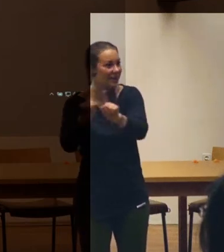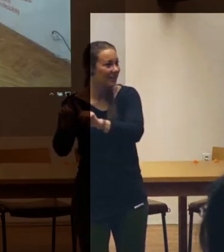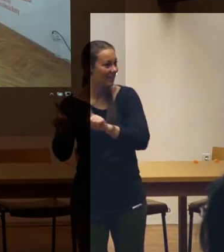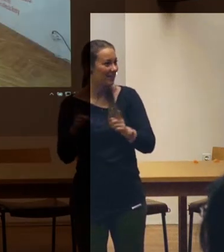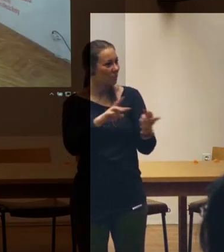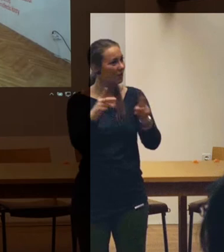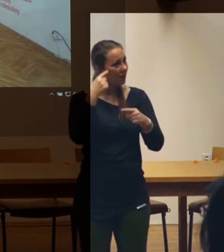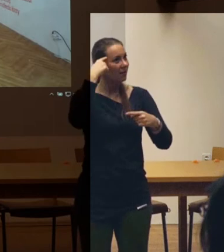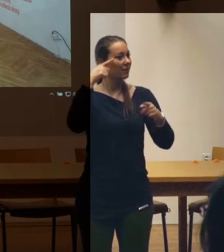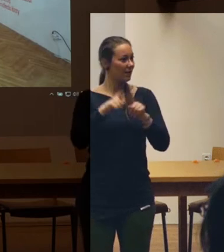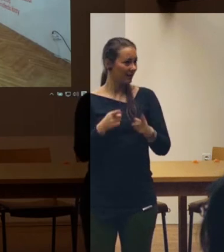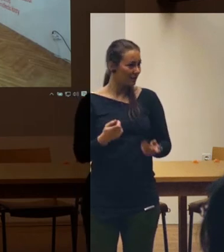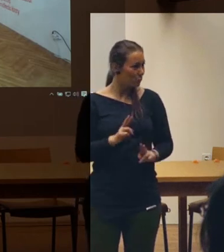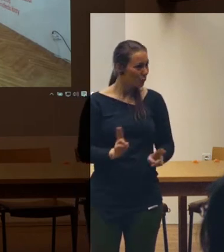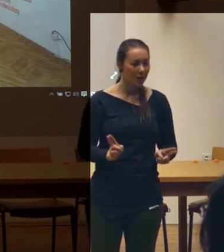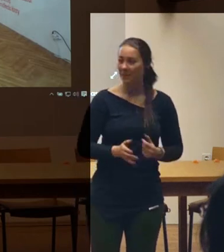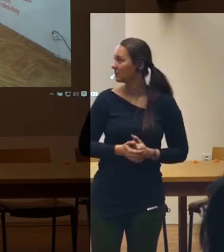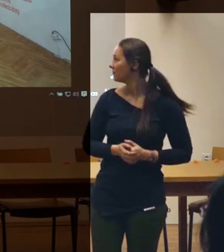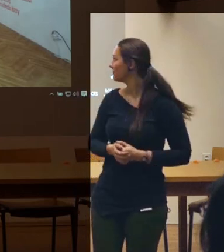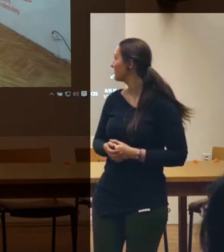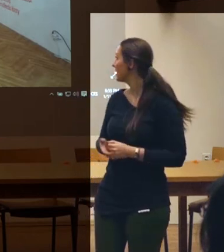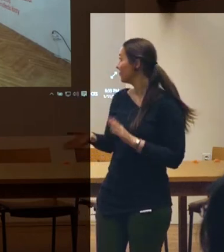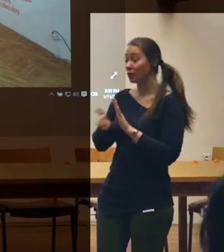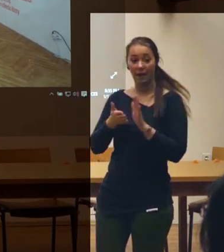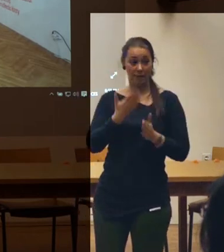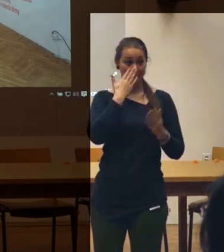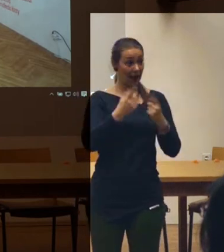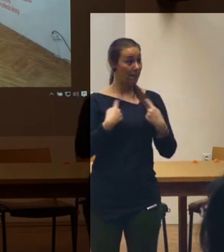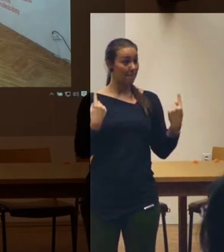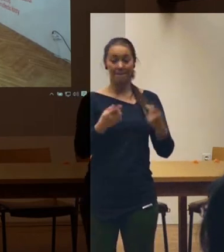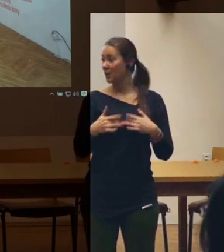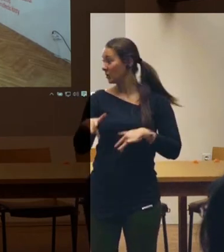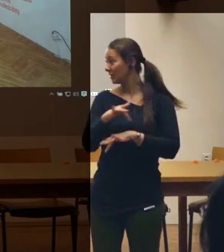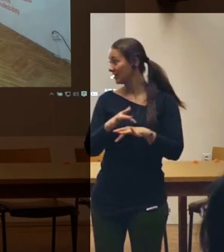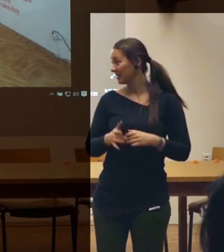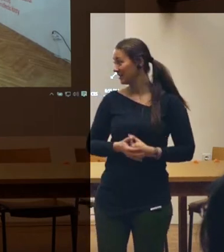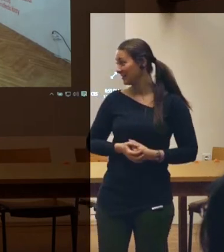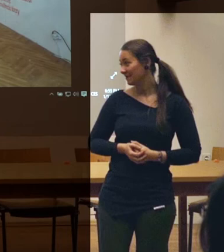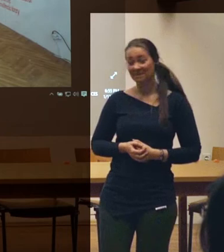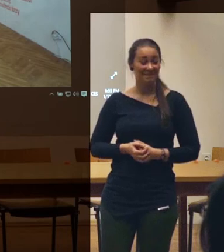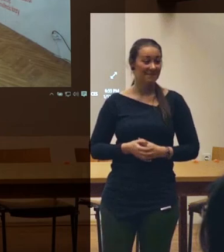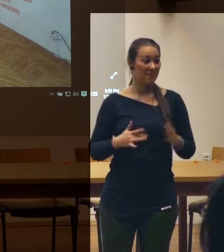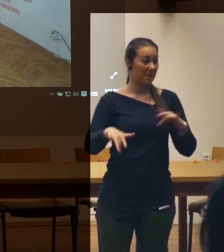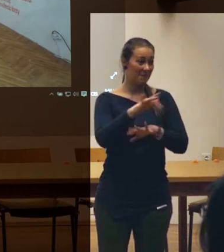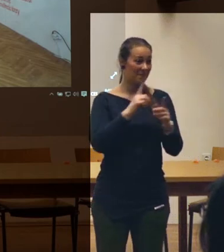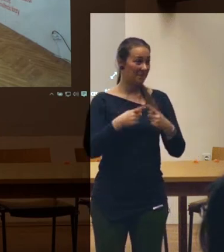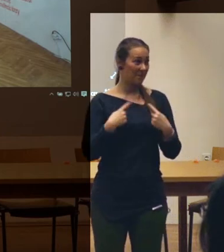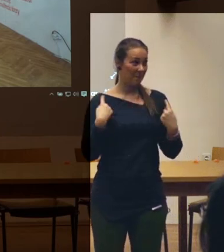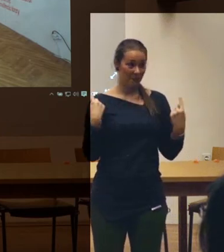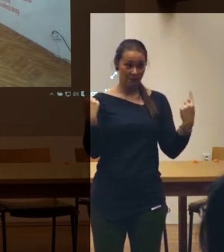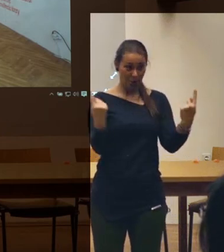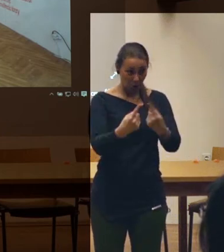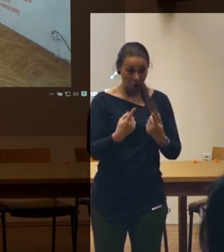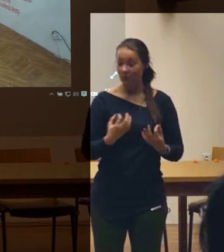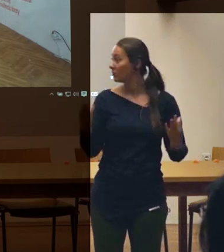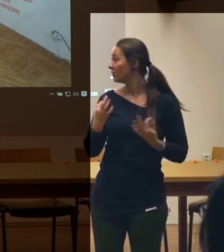Toto je ďalšie, teda, takto vyzeral ten priestor, pretože nám nešlo o to vlastne vytvoriť výstavný program, alebo výstavný projekt, ktorý